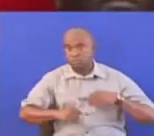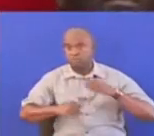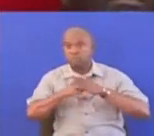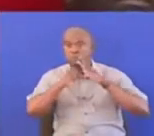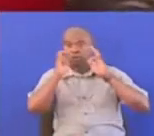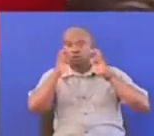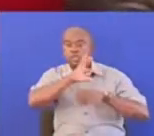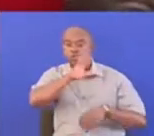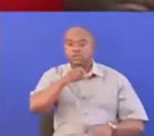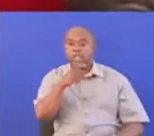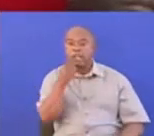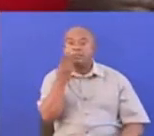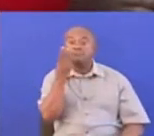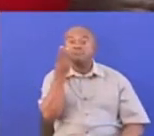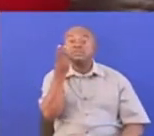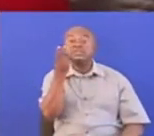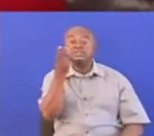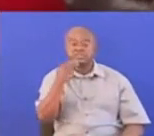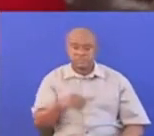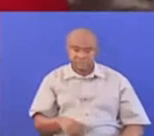hoja zote mbili.